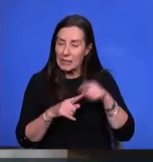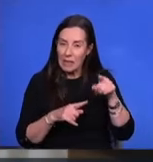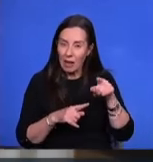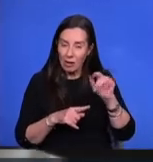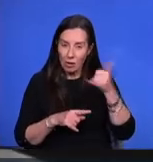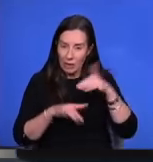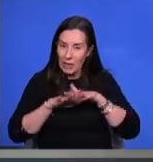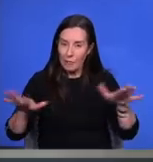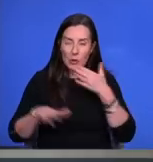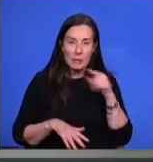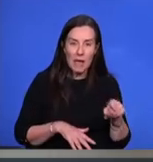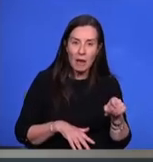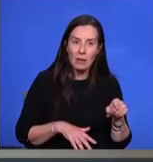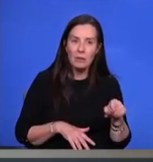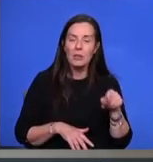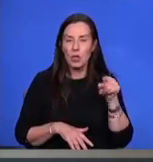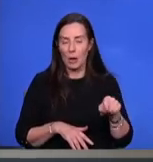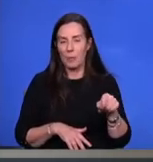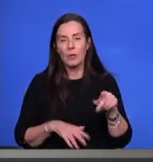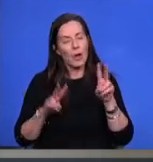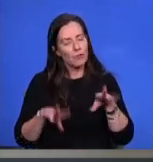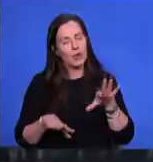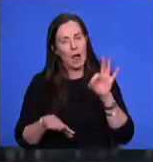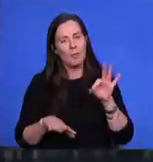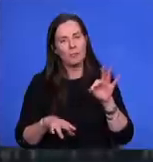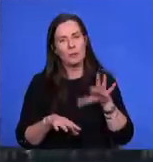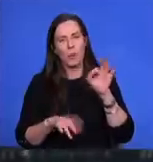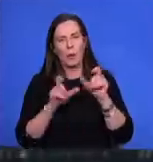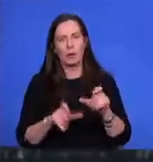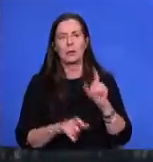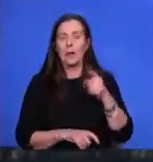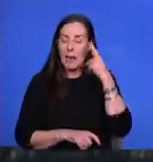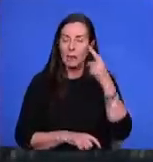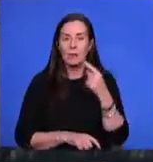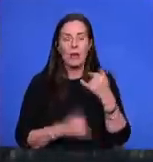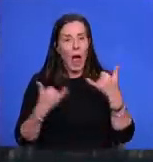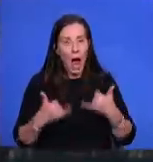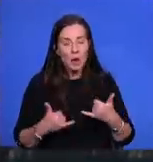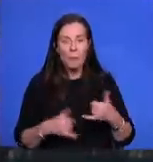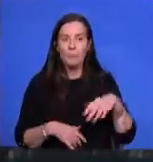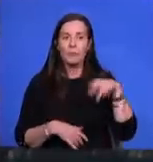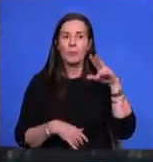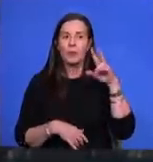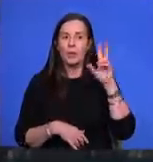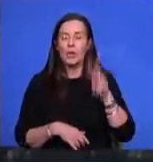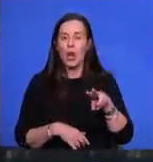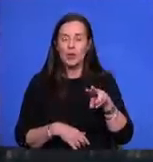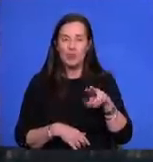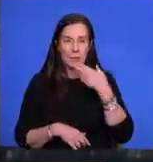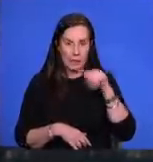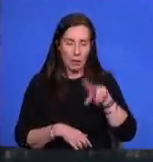יותר בישראל, שממנו ניתן גם להתגונן. צריכים לדעת שהיום יש